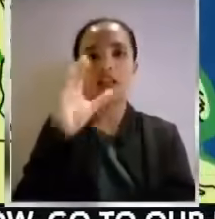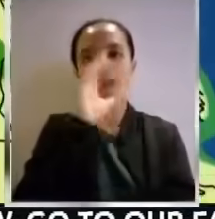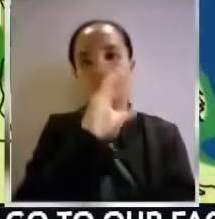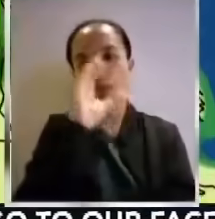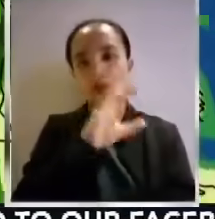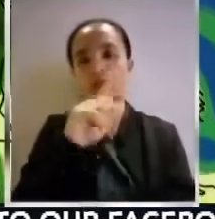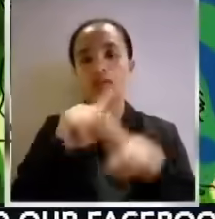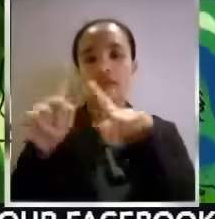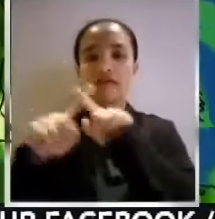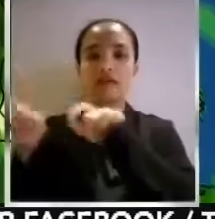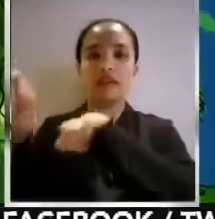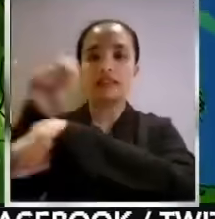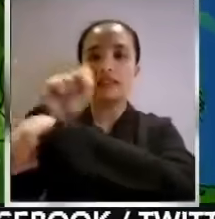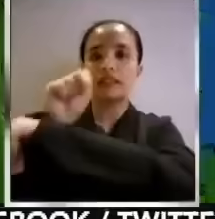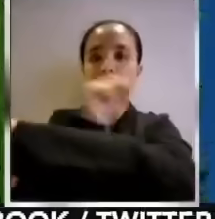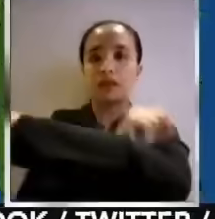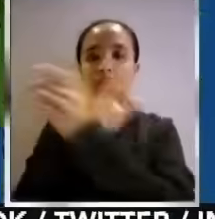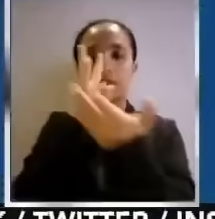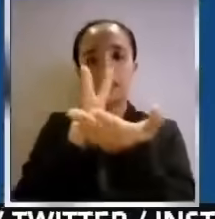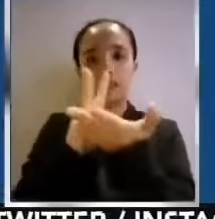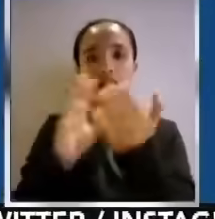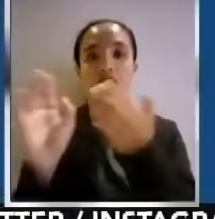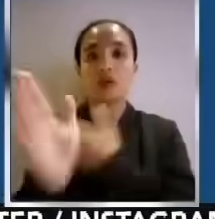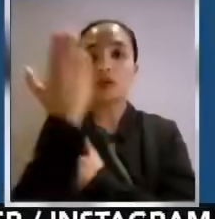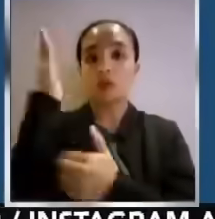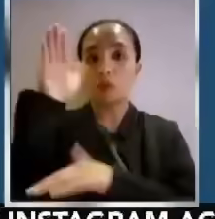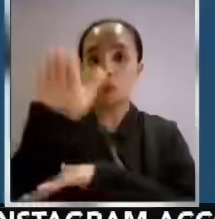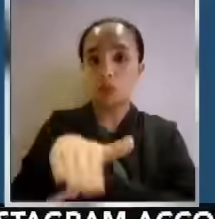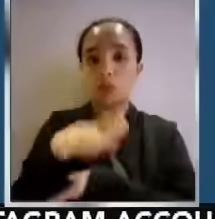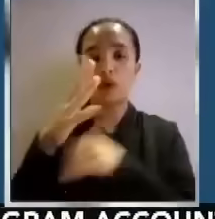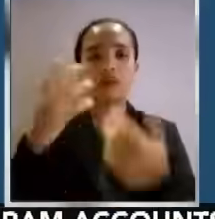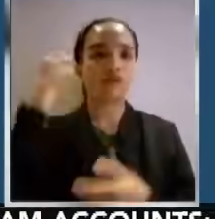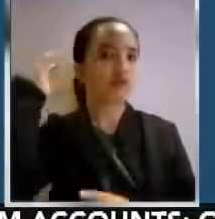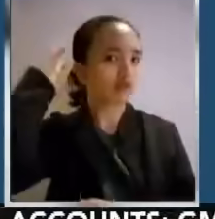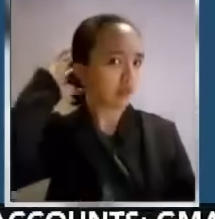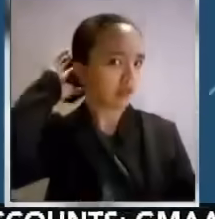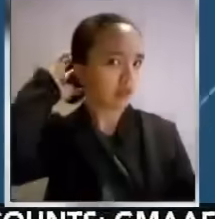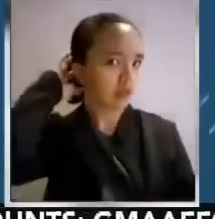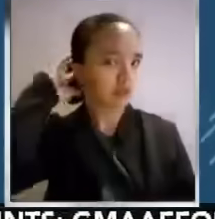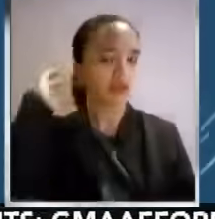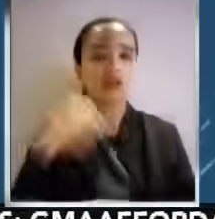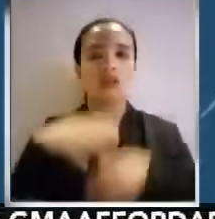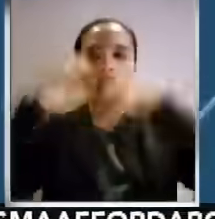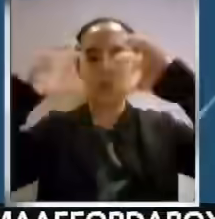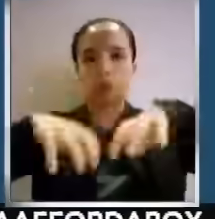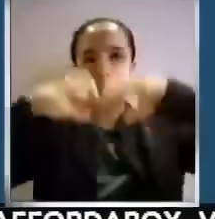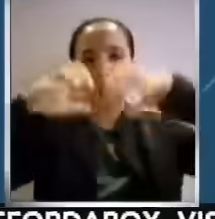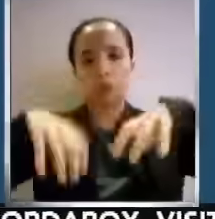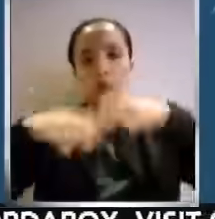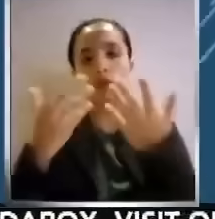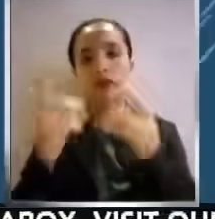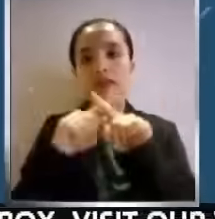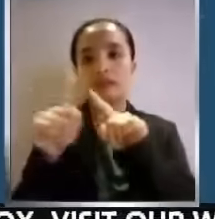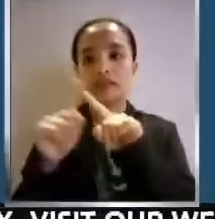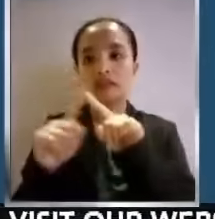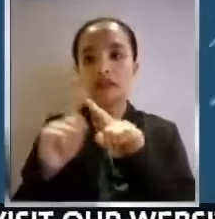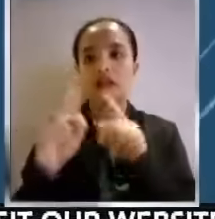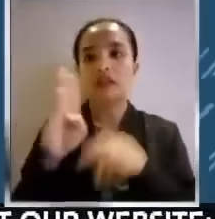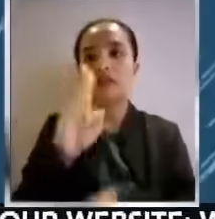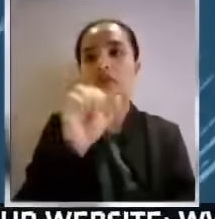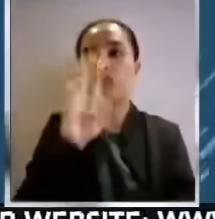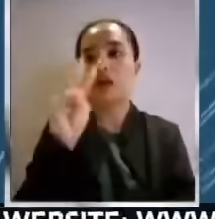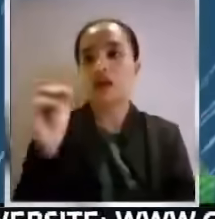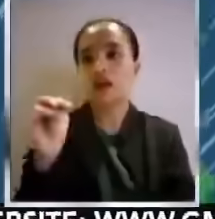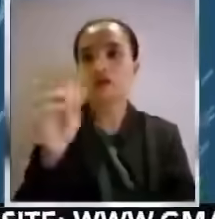Provinces. Halos buong araw ding uulanin ang Mindanao. Malalakas na ulan ang asahan sa ilang bahagi ng Barm, Northern Mindanao at